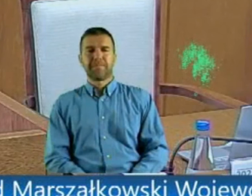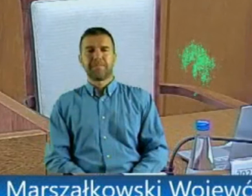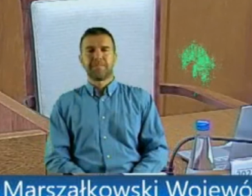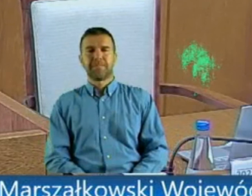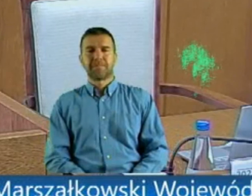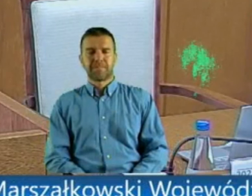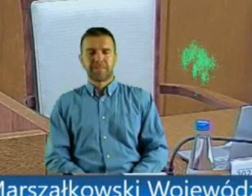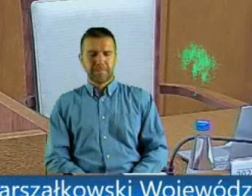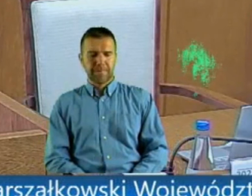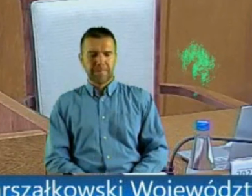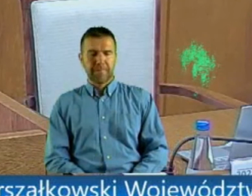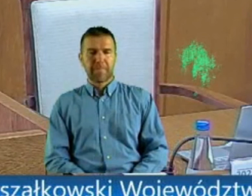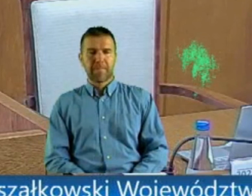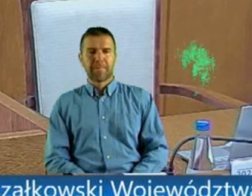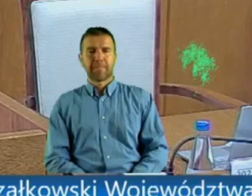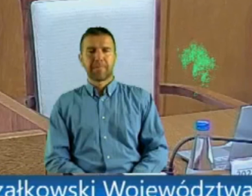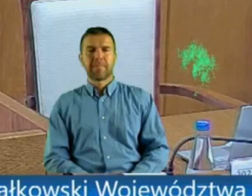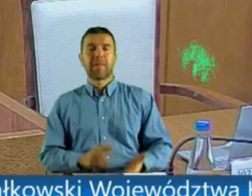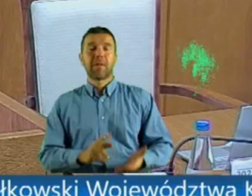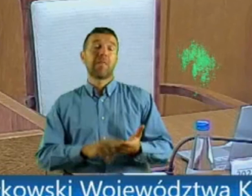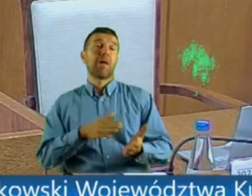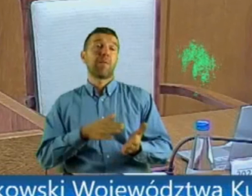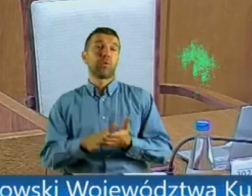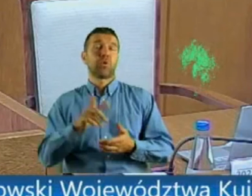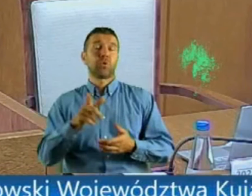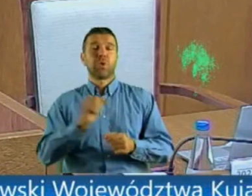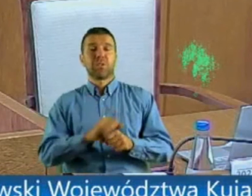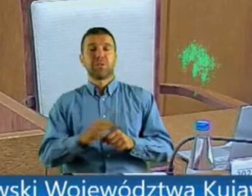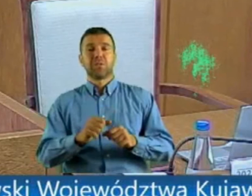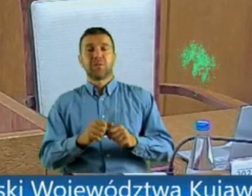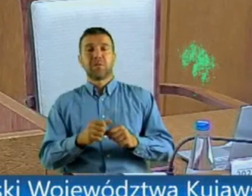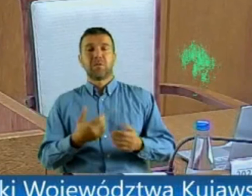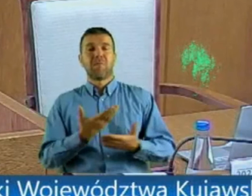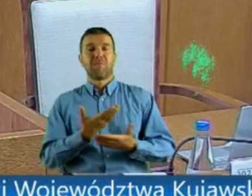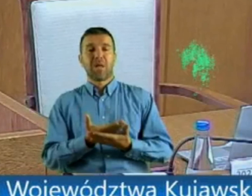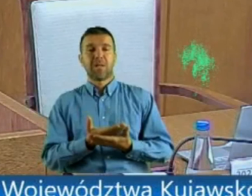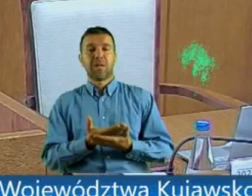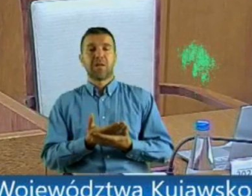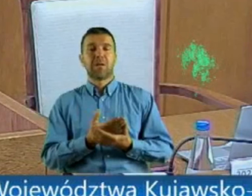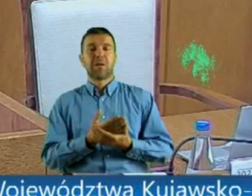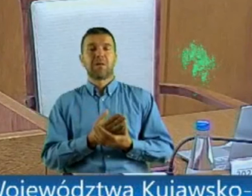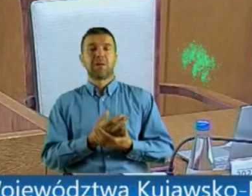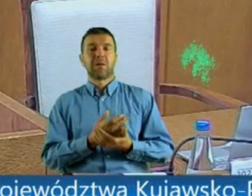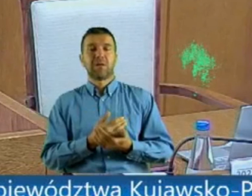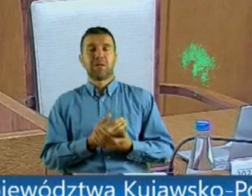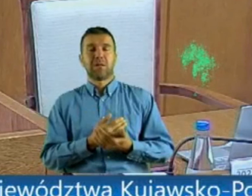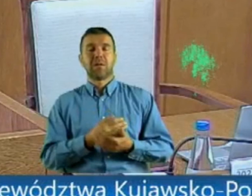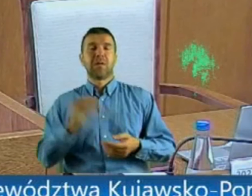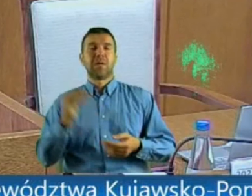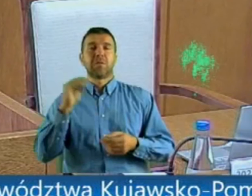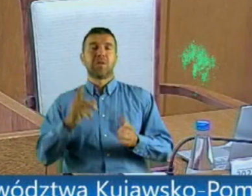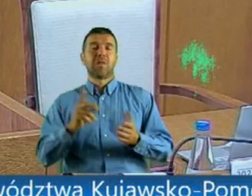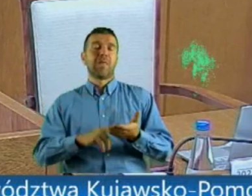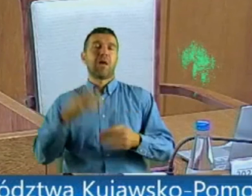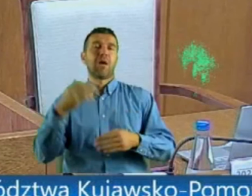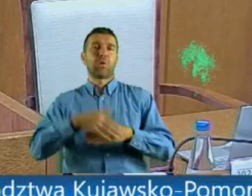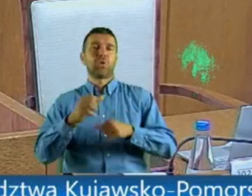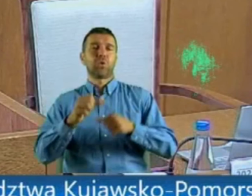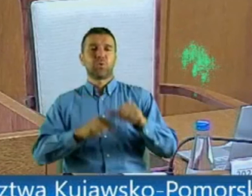To jest na początek moja oferta. To jeszcze, to pozwólcie Państwa, że do Państwa wrócę pod koniec roku ze